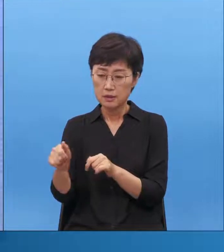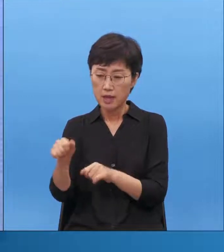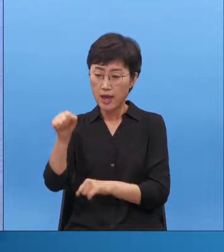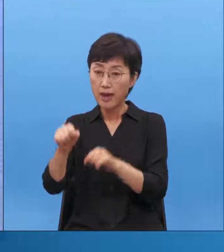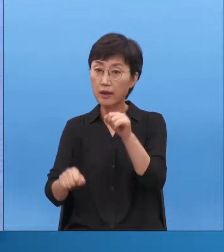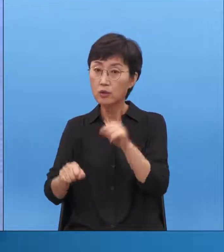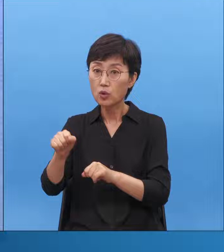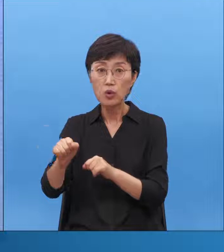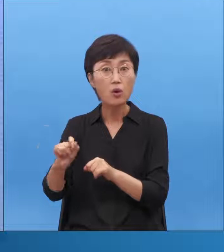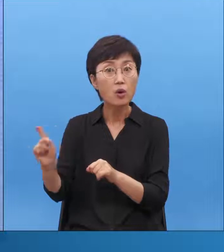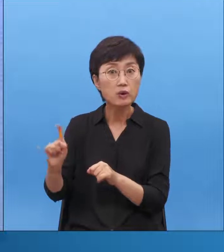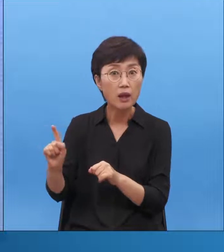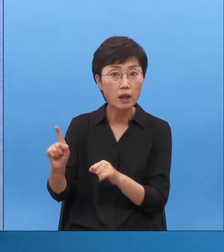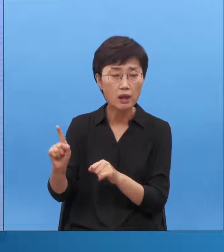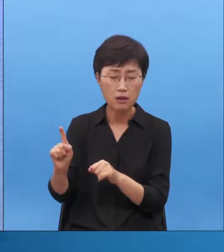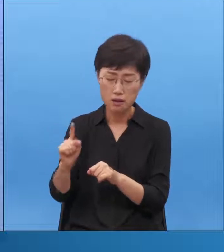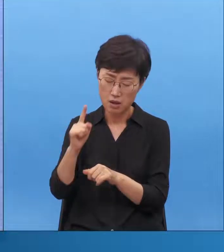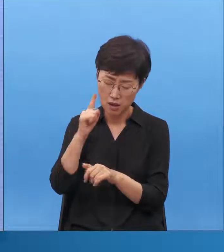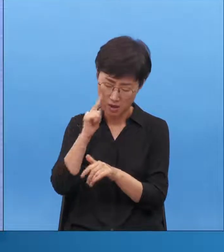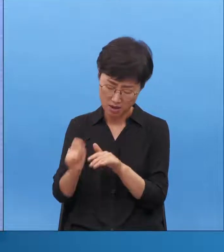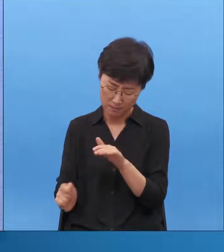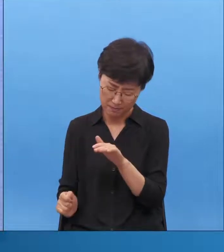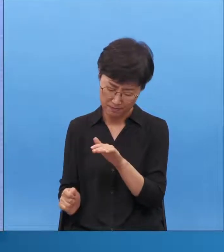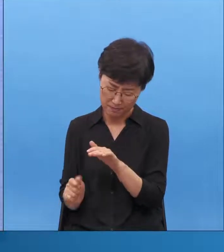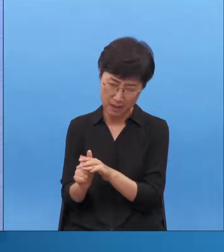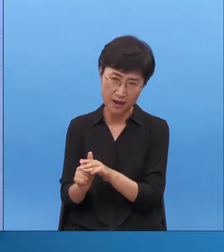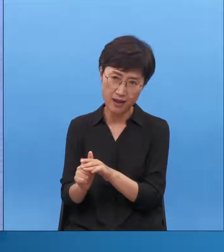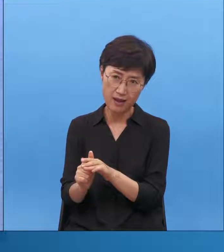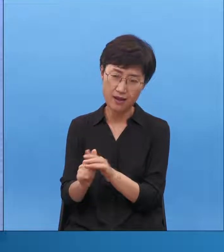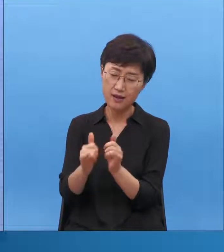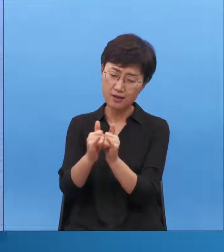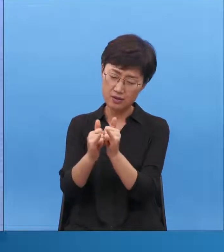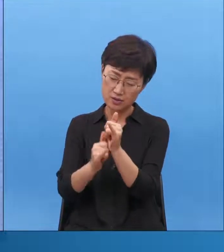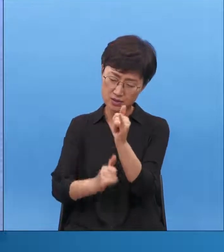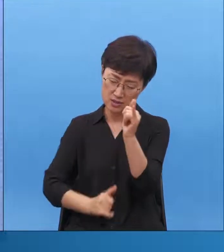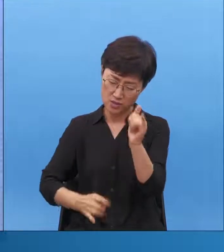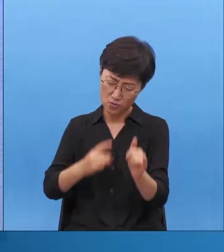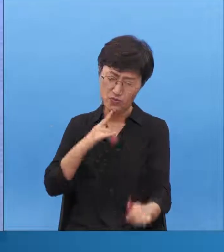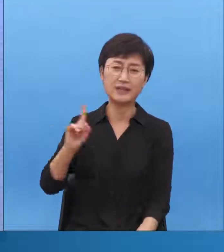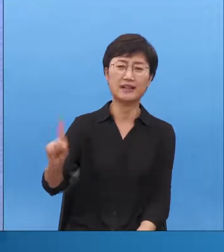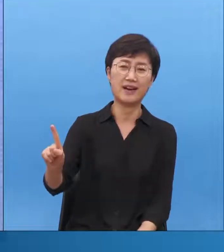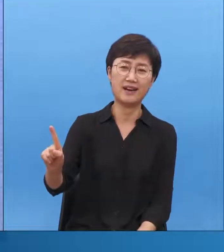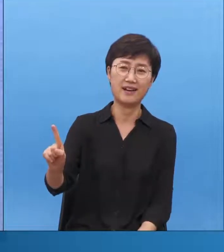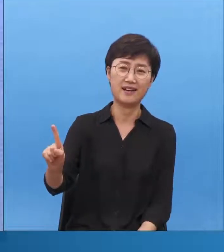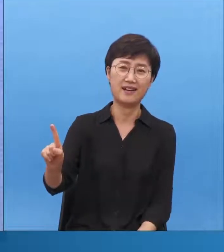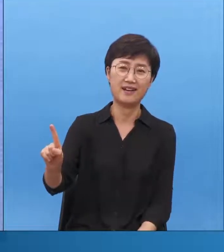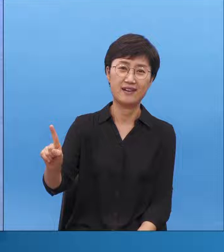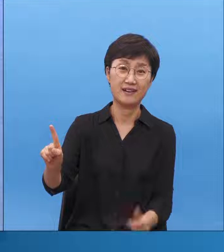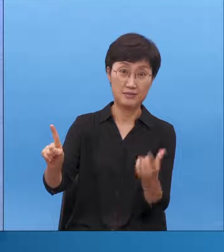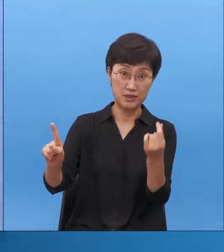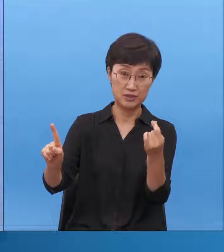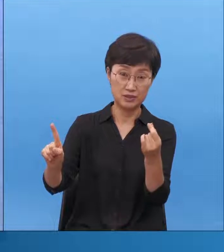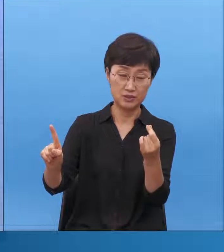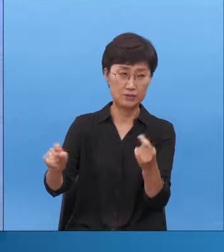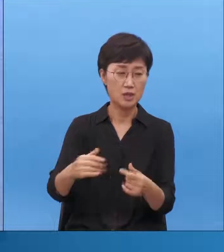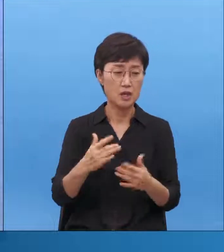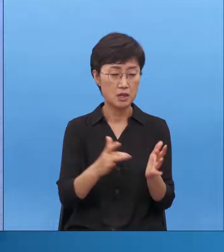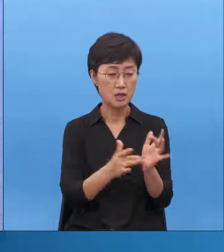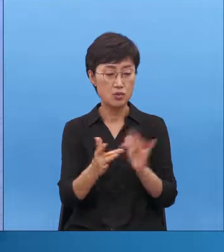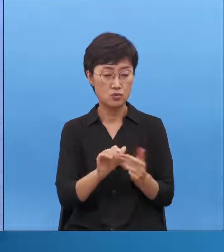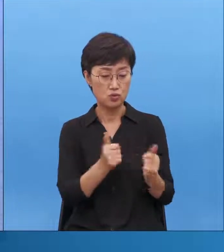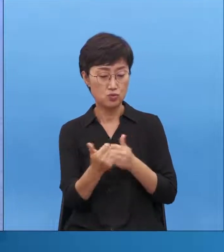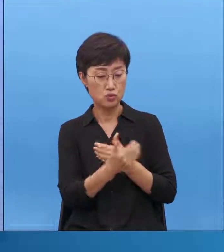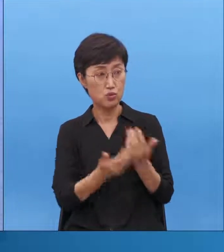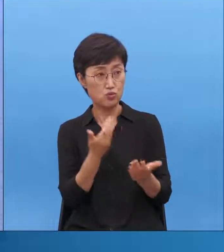so Joseph of Arimathea, he did 그거 something 아세요? that one. 역사상에 딱 한 번밖에 없는 일을